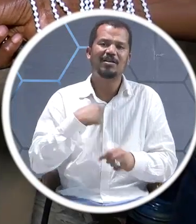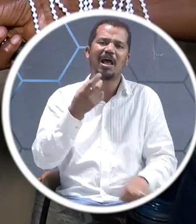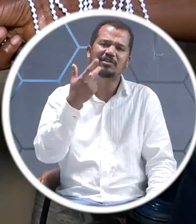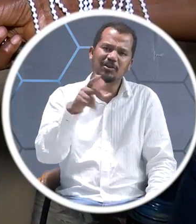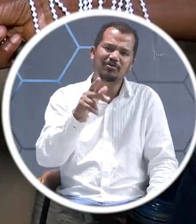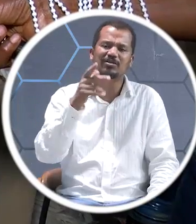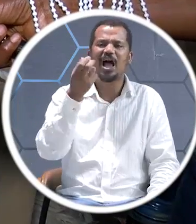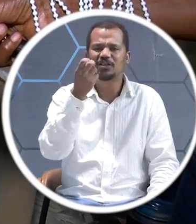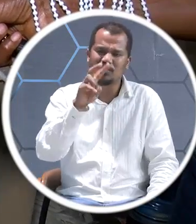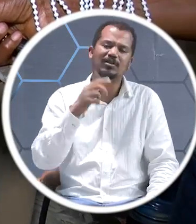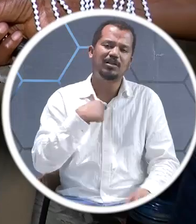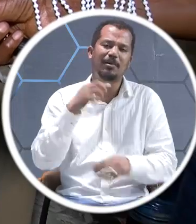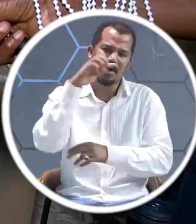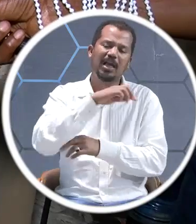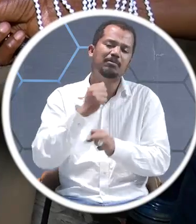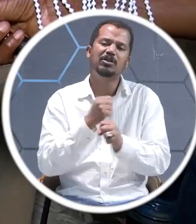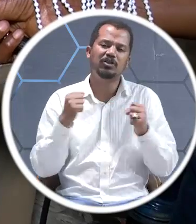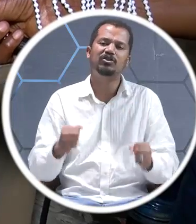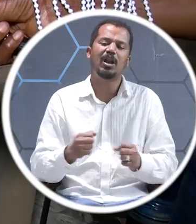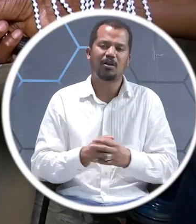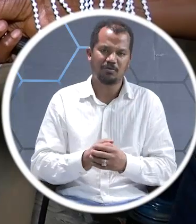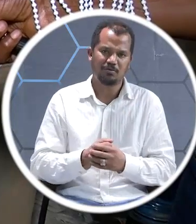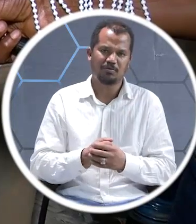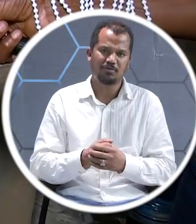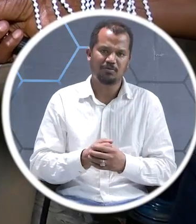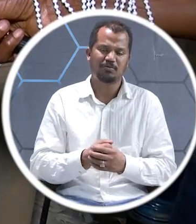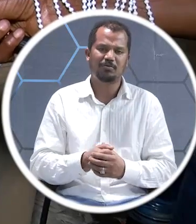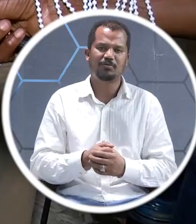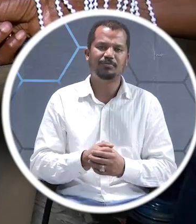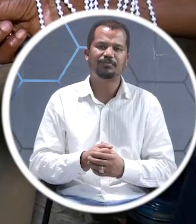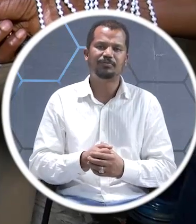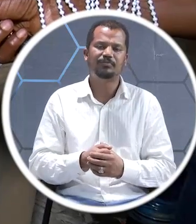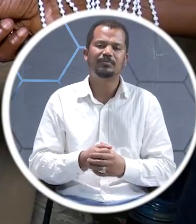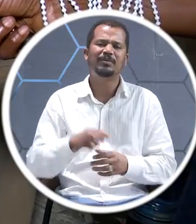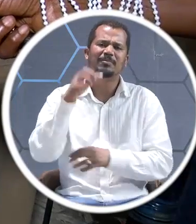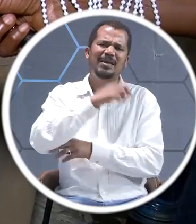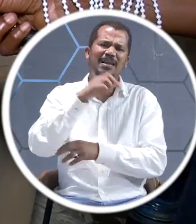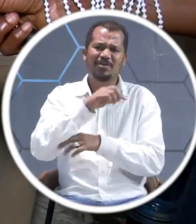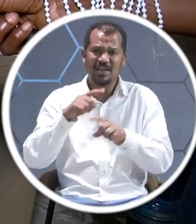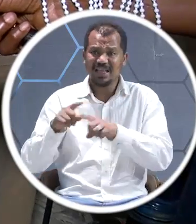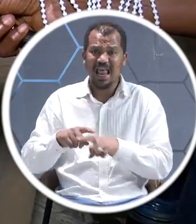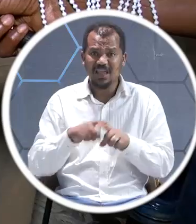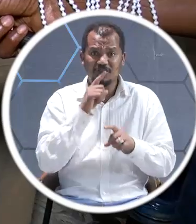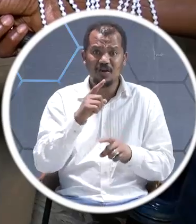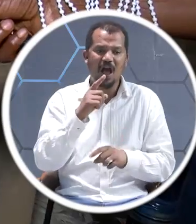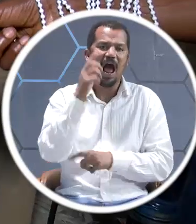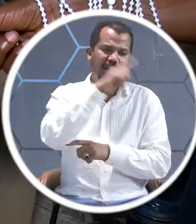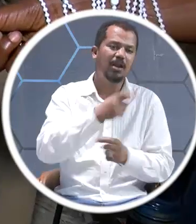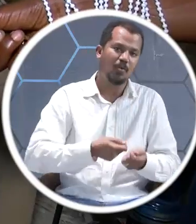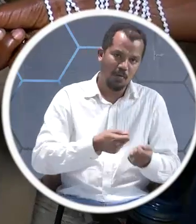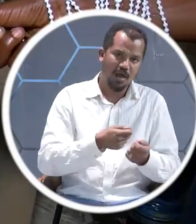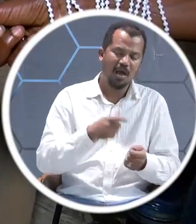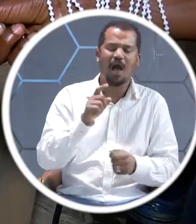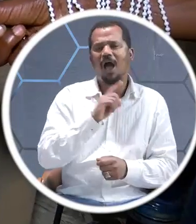13 12 ሰራለሁ በቀን በቀን አዎ በየቀኑ የተለያየ ነው የሚሰሩት? አንድ ቀን